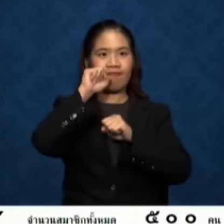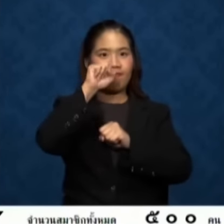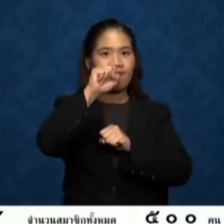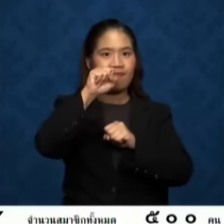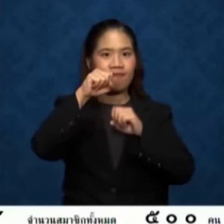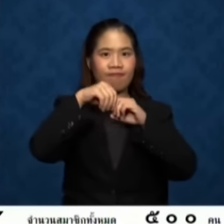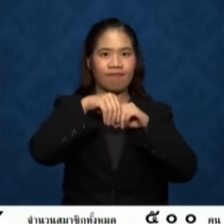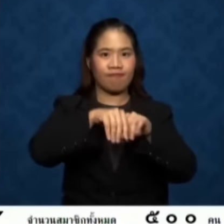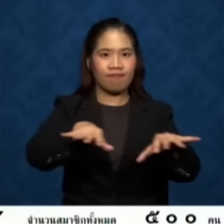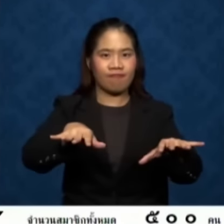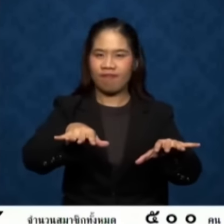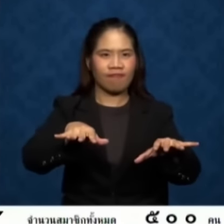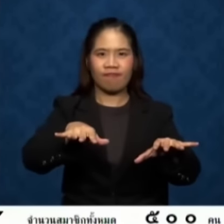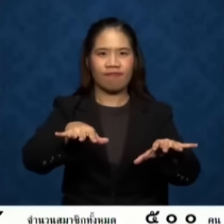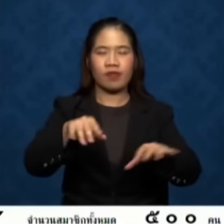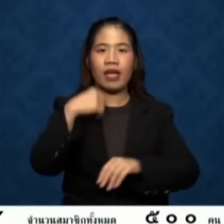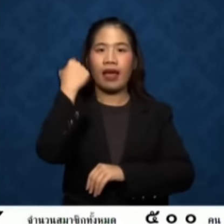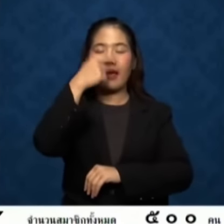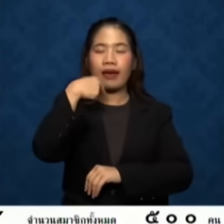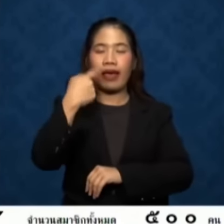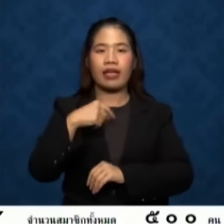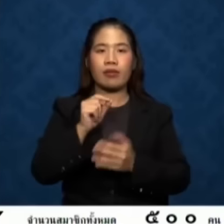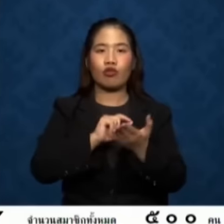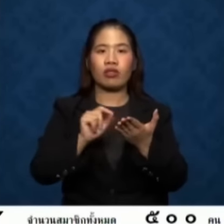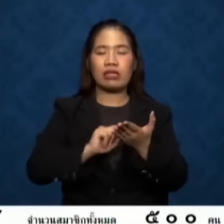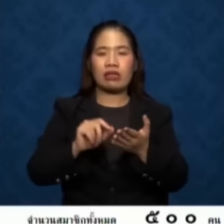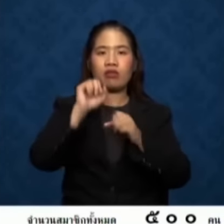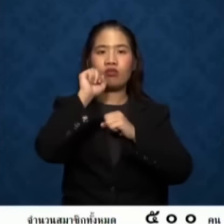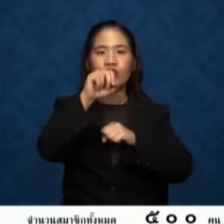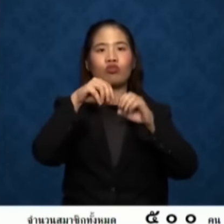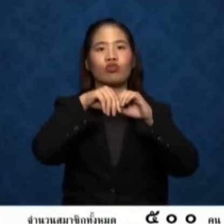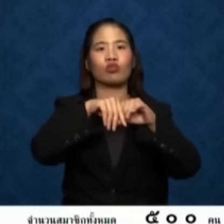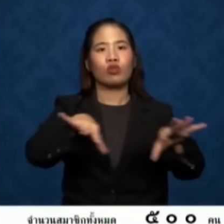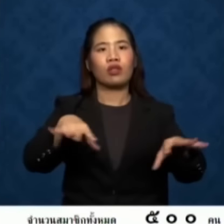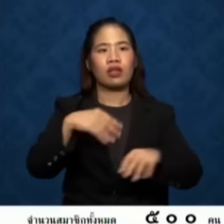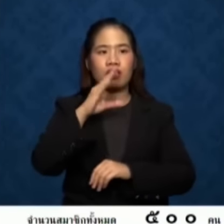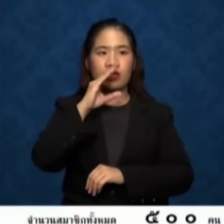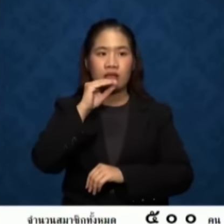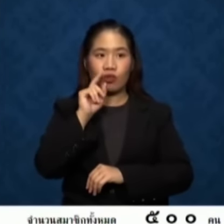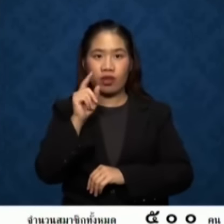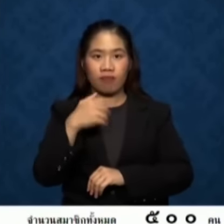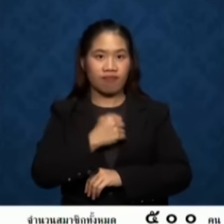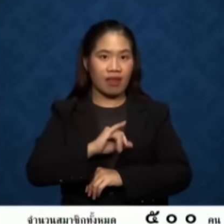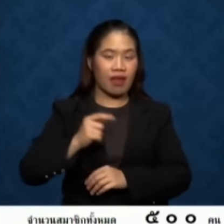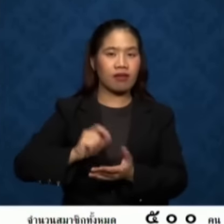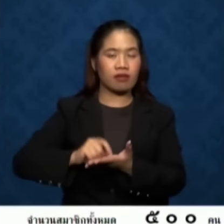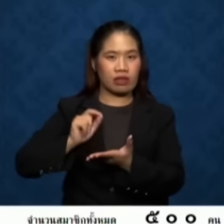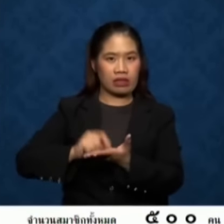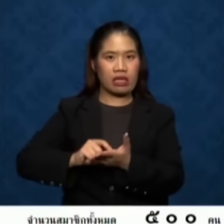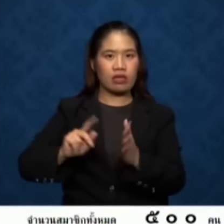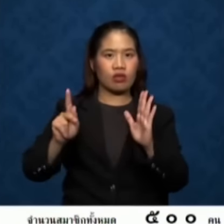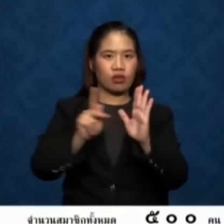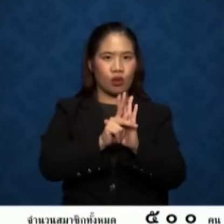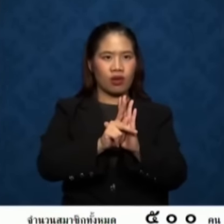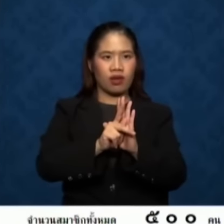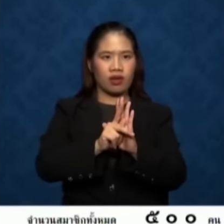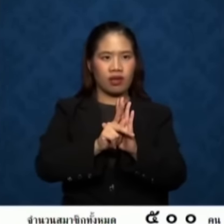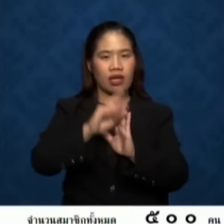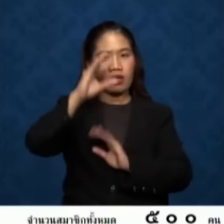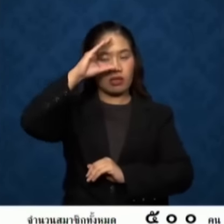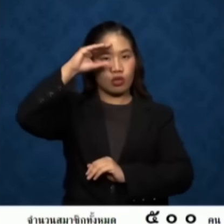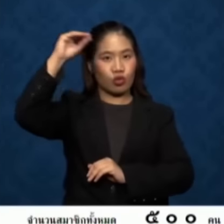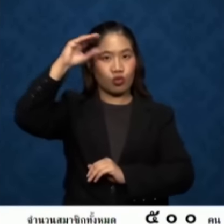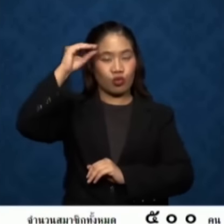ได้ออกคนที่ออกกฎกระทรวงอาจจะผู้เซ็นกฎกระทรวงแต่ว่าท่านชวนได้บอกแล้วว่